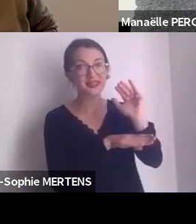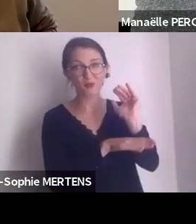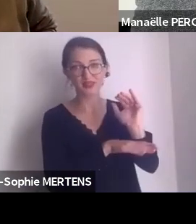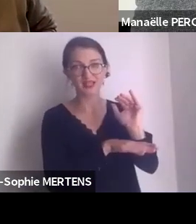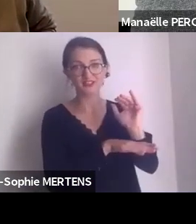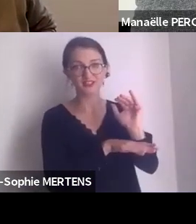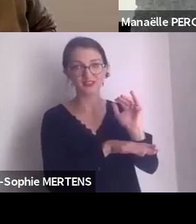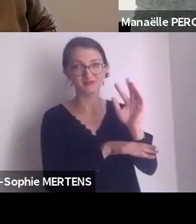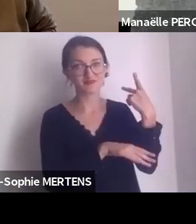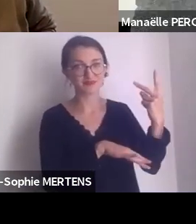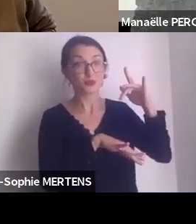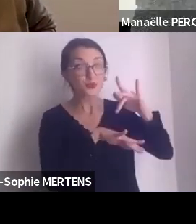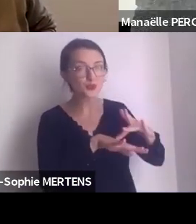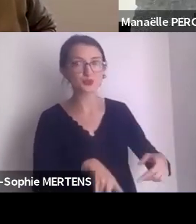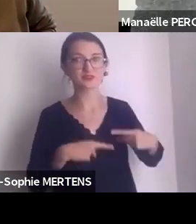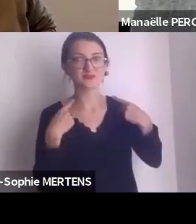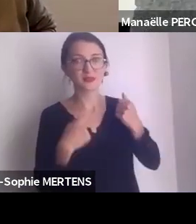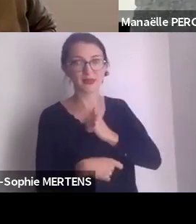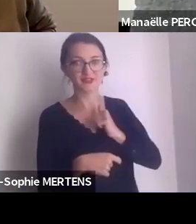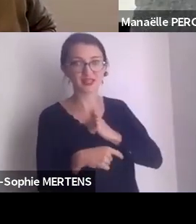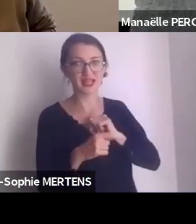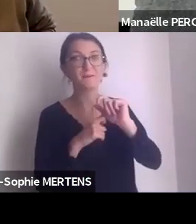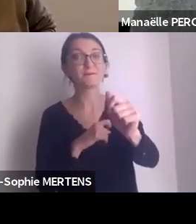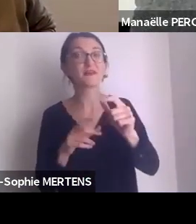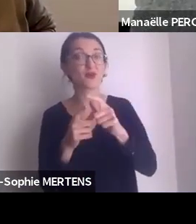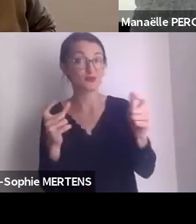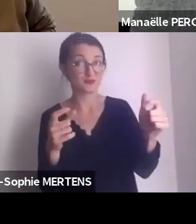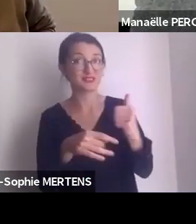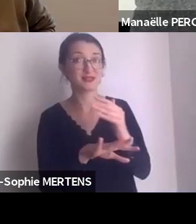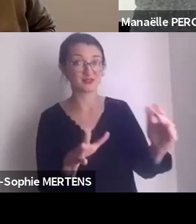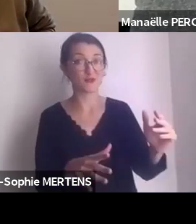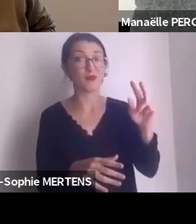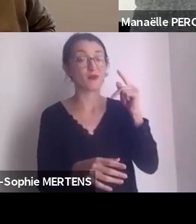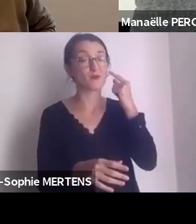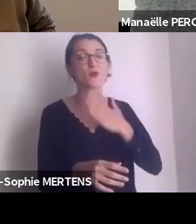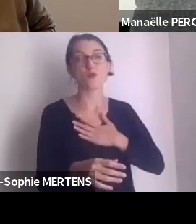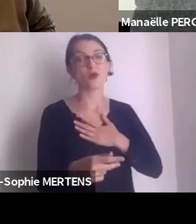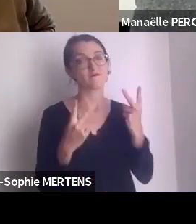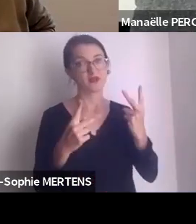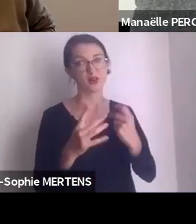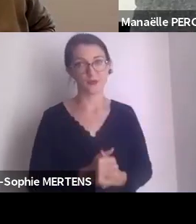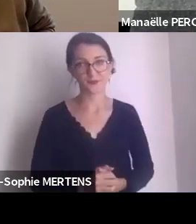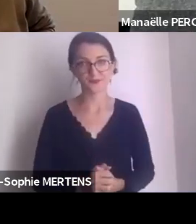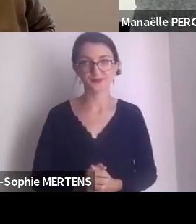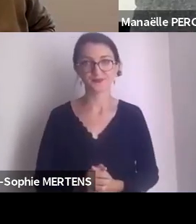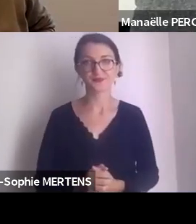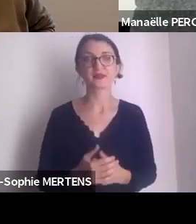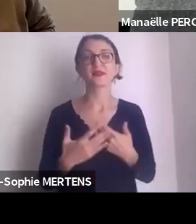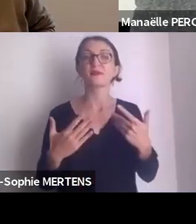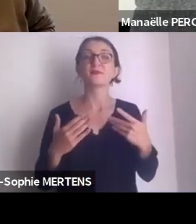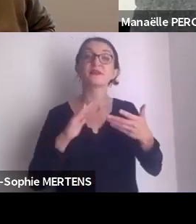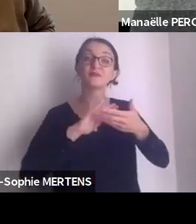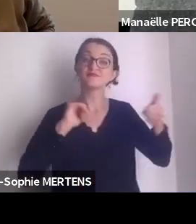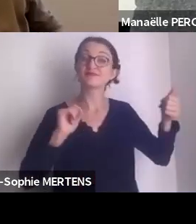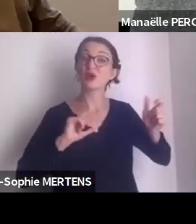Super. Merci beaucoup. Je vais donner du coup rapidement la parole à Pascal Jussac, votre collègue